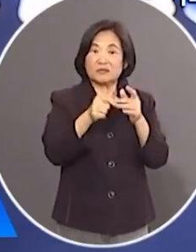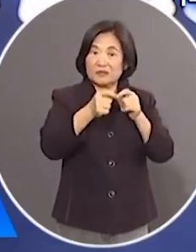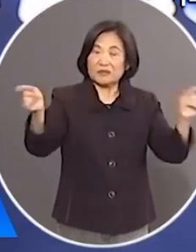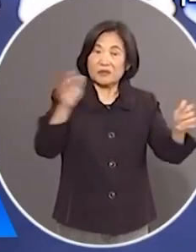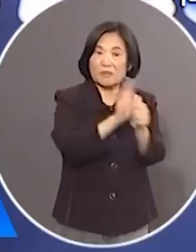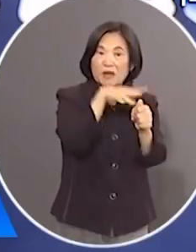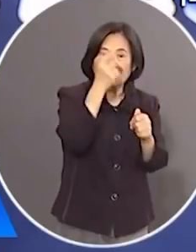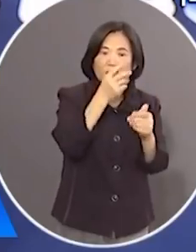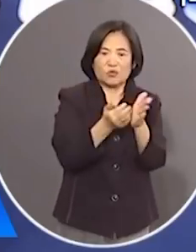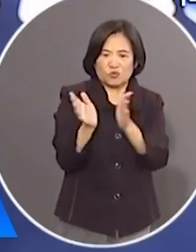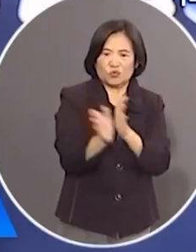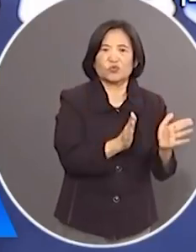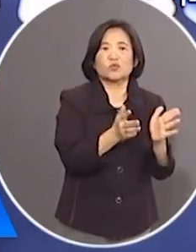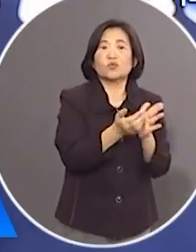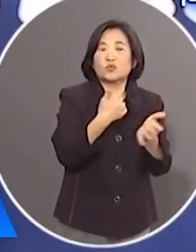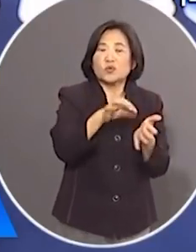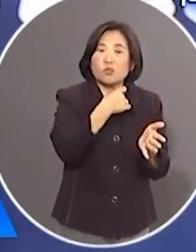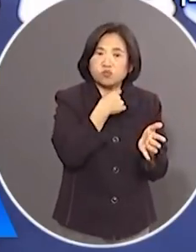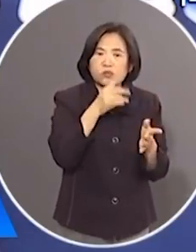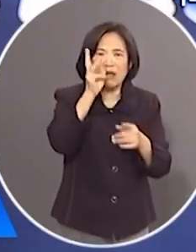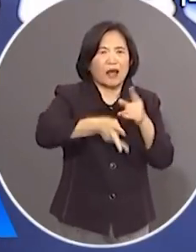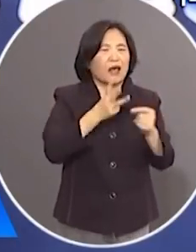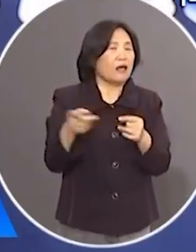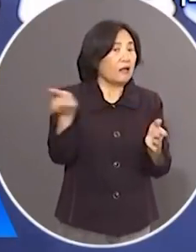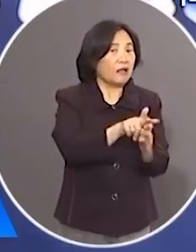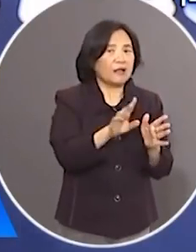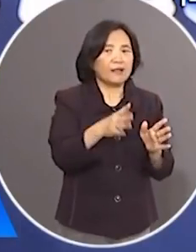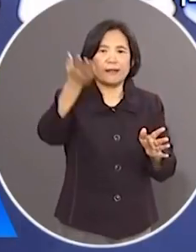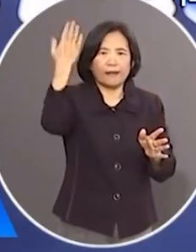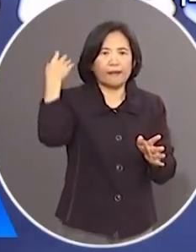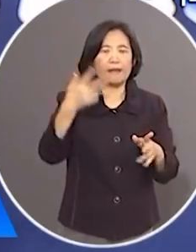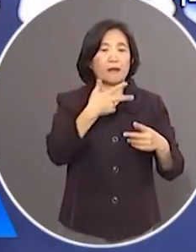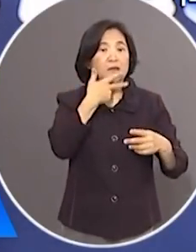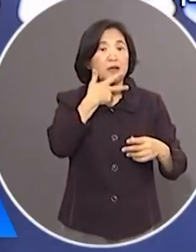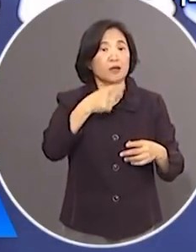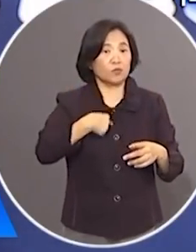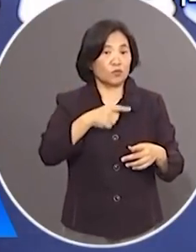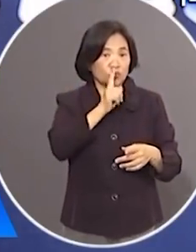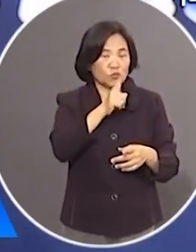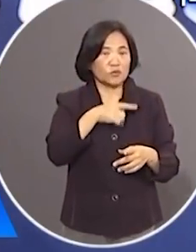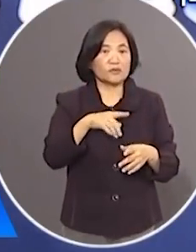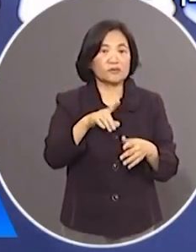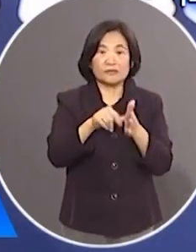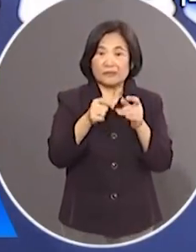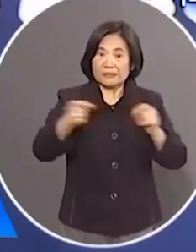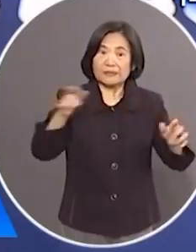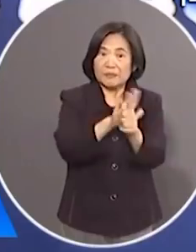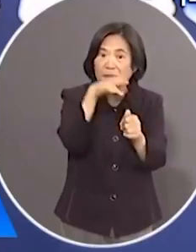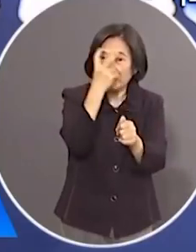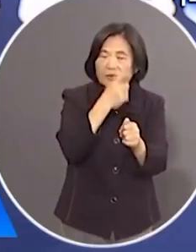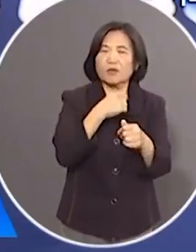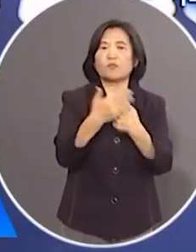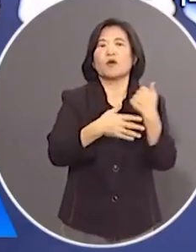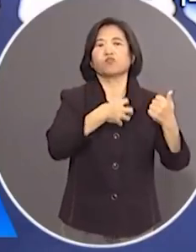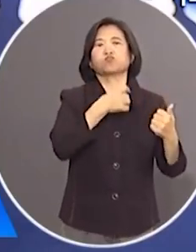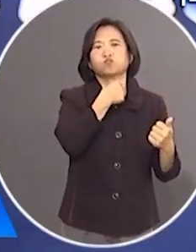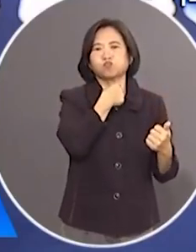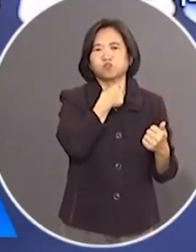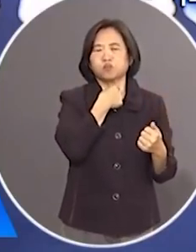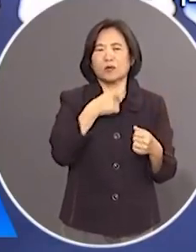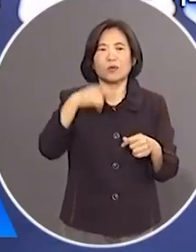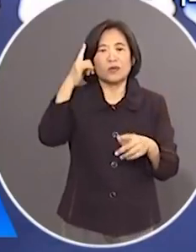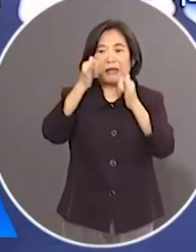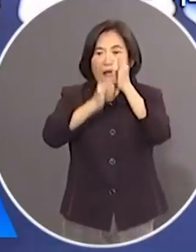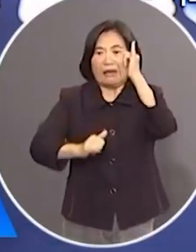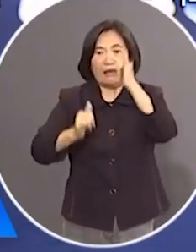算，搞了3年，最后终于证明当时朱立伦主张的长照要保险，因为世代不